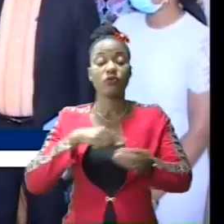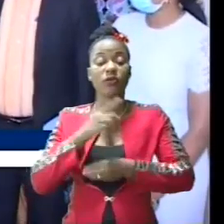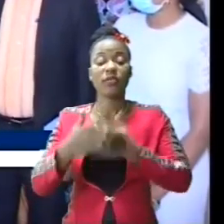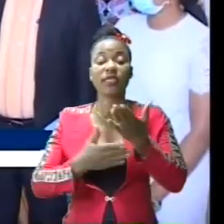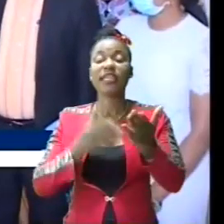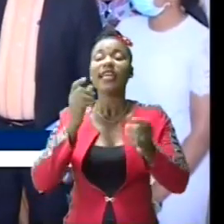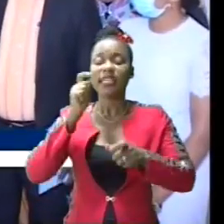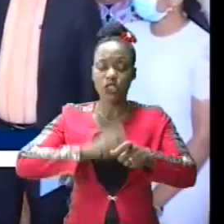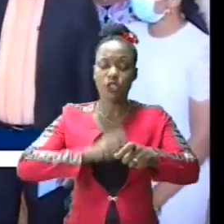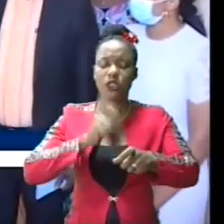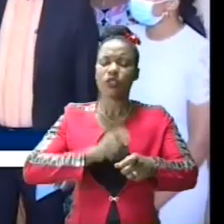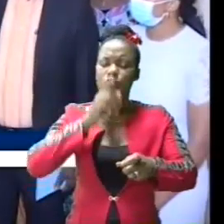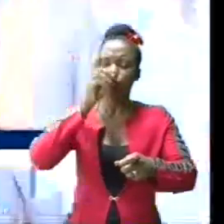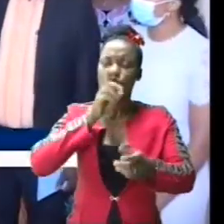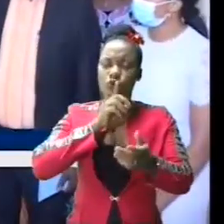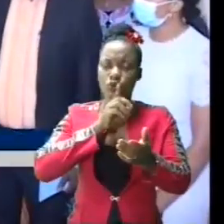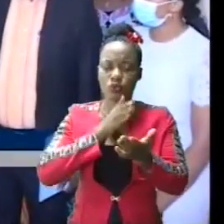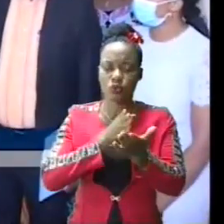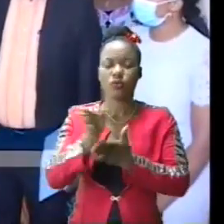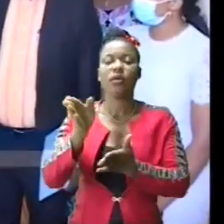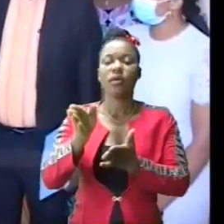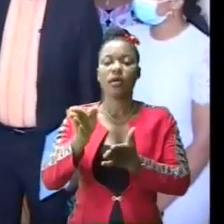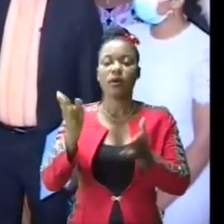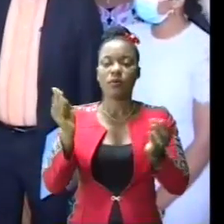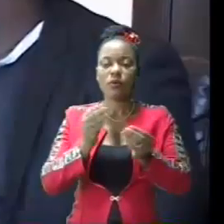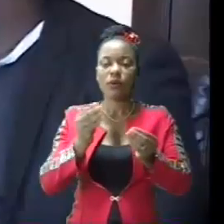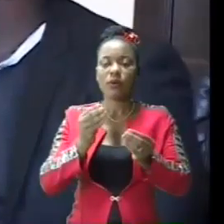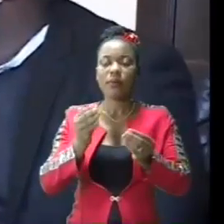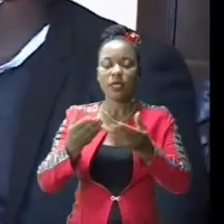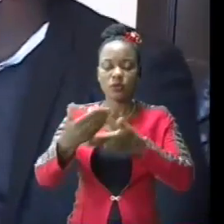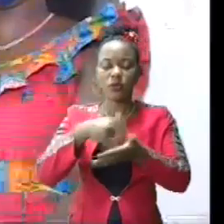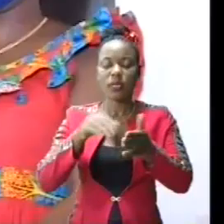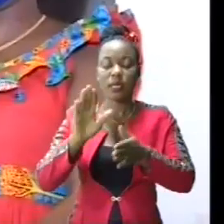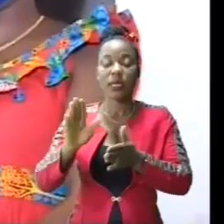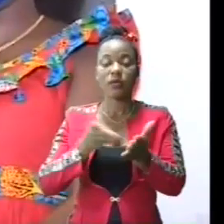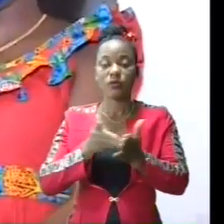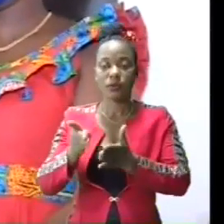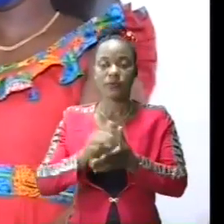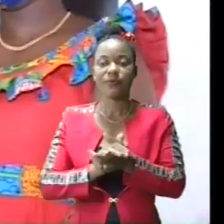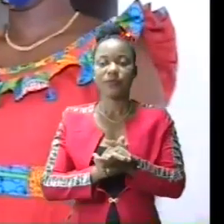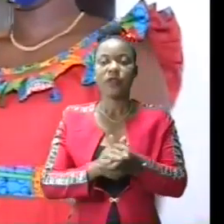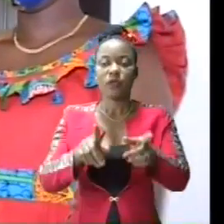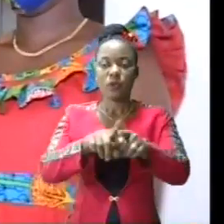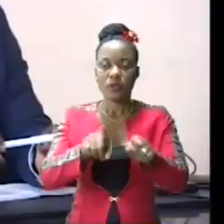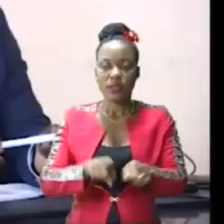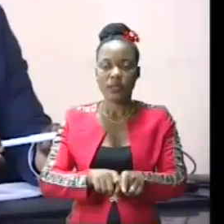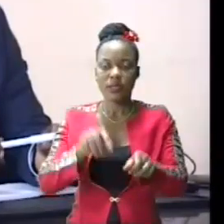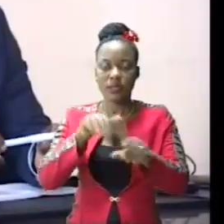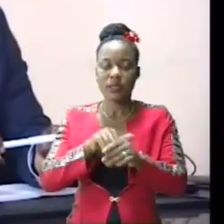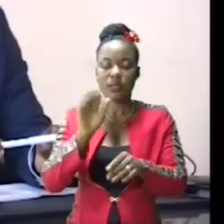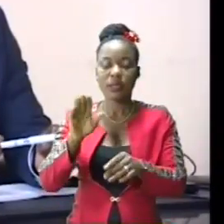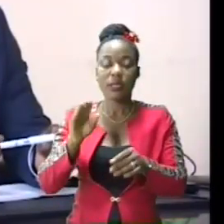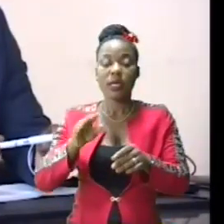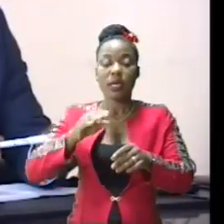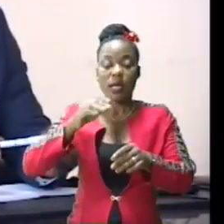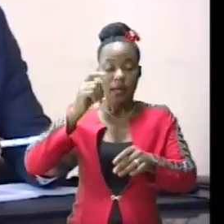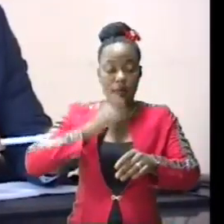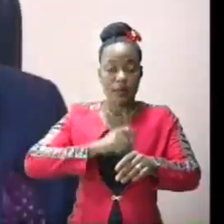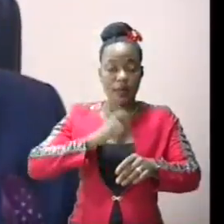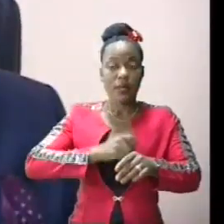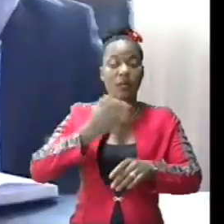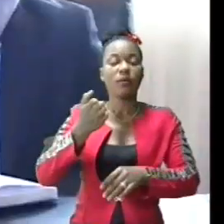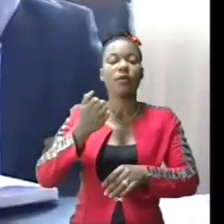ces victimes-là puissent en tout cas retrouver leurs droits. En réaction à ces revendications, Maître Bernard